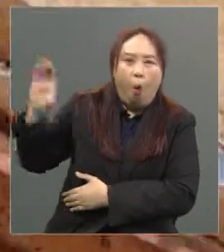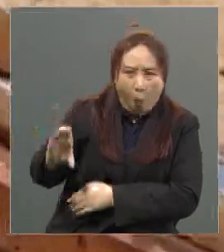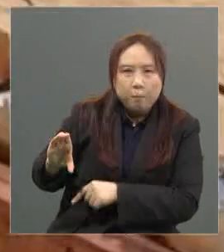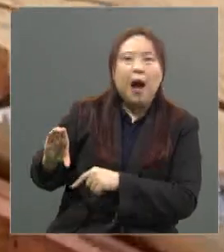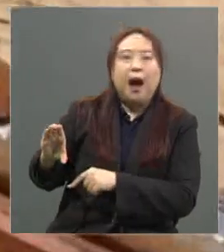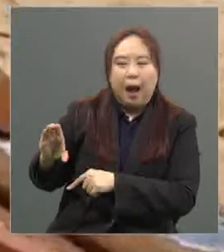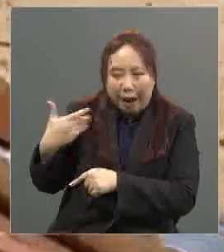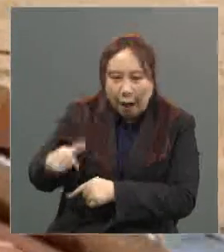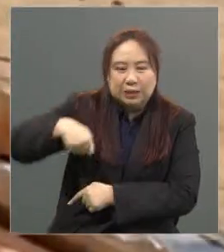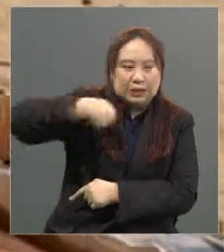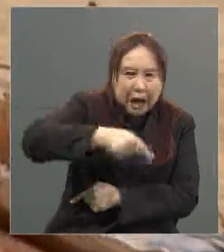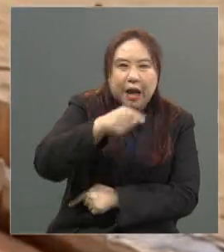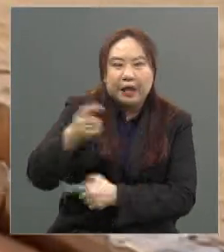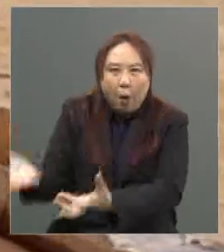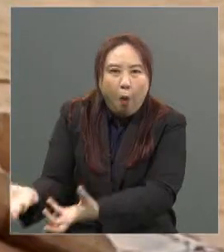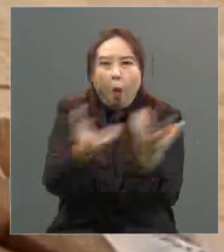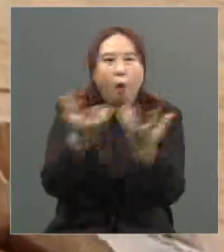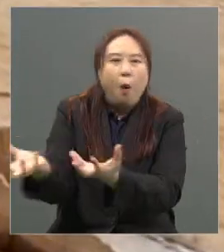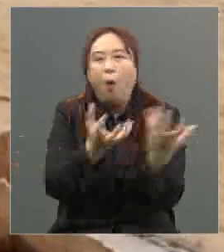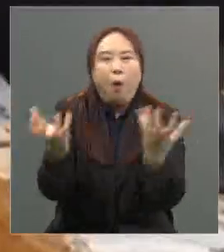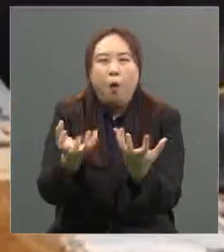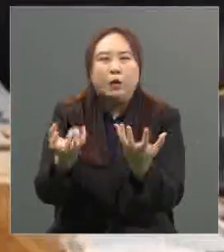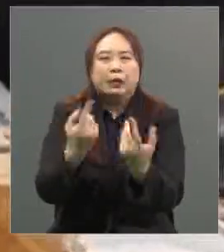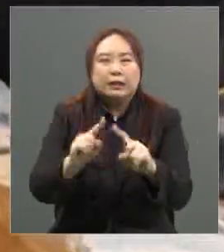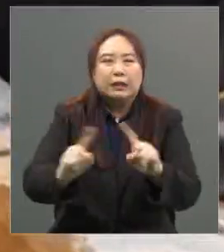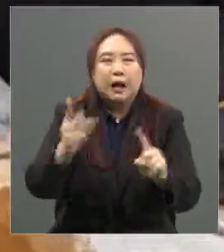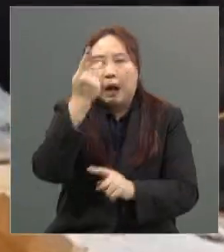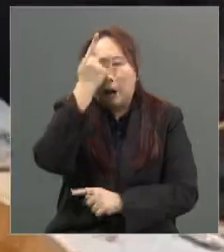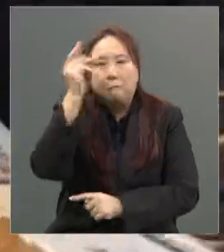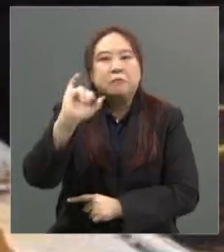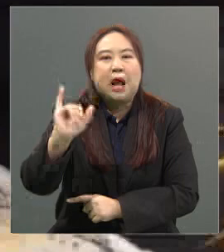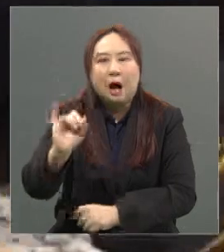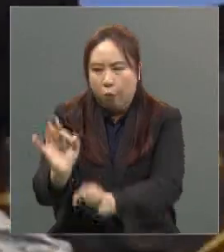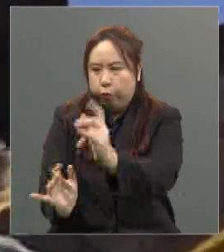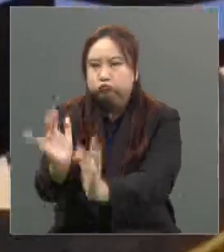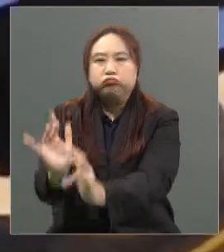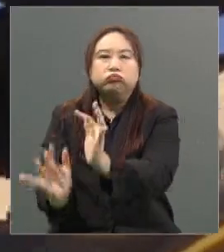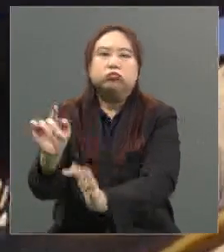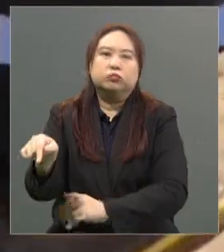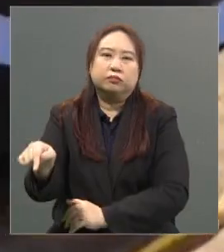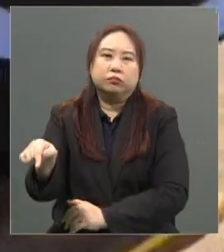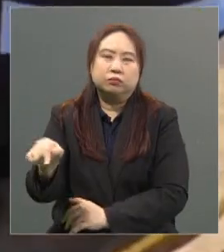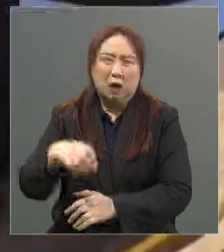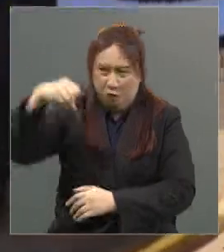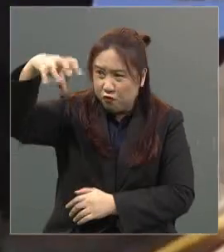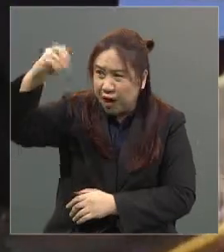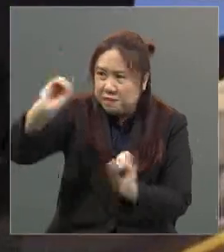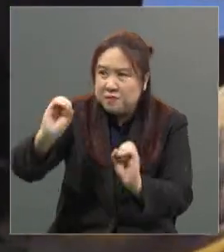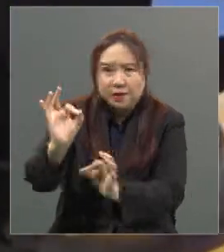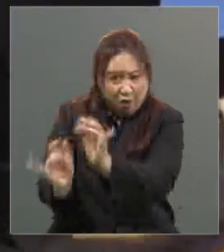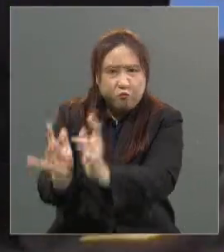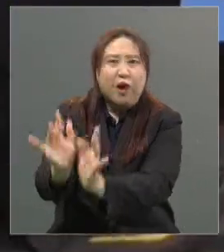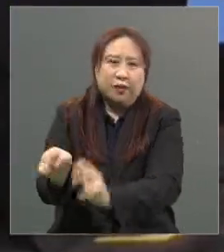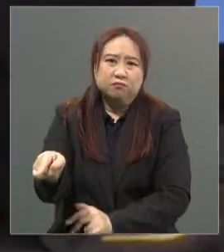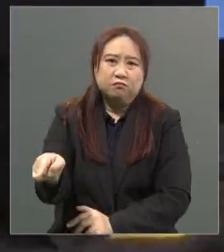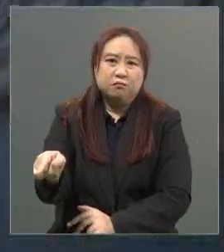ให้ใครคิดว่าอยู่ดีๆไฟฟ้าในนี้ก็ไม่มีนะแต่มันดันกลับเกิดเพลิงไหม้ขึ้นมาซะก่อนนะขณะที่ทางด้านท่านนายกก็รับทราบเรื่อง